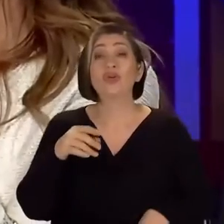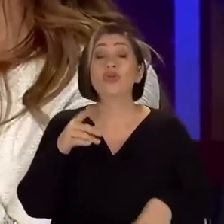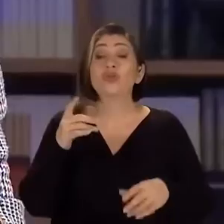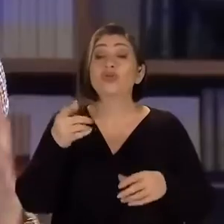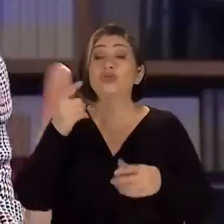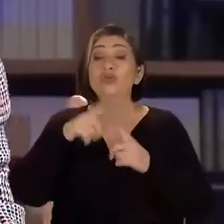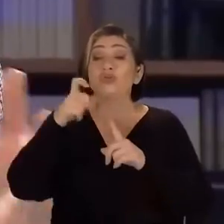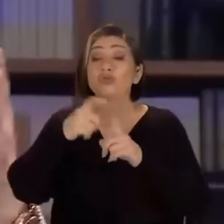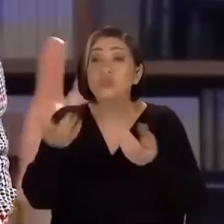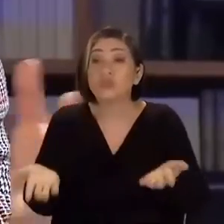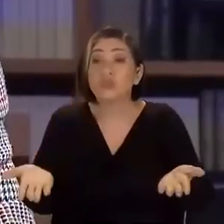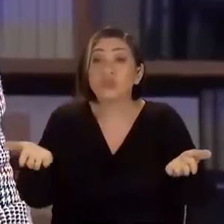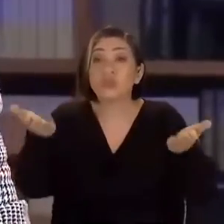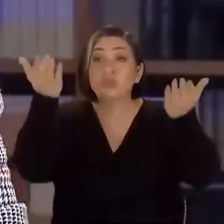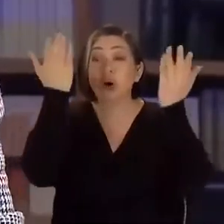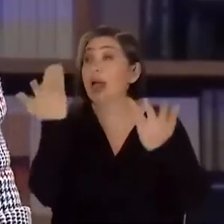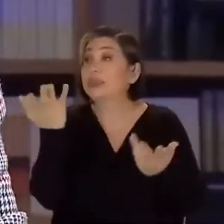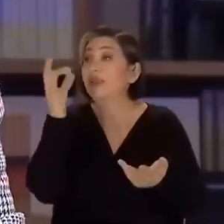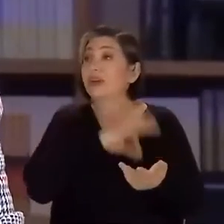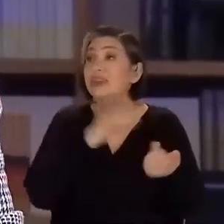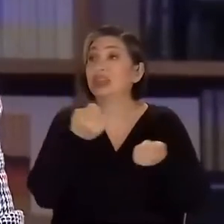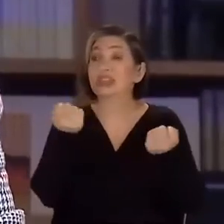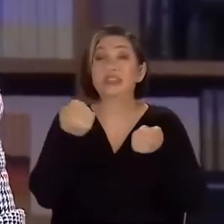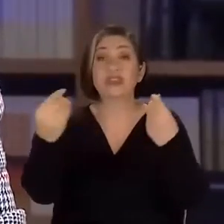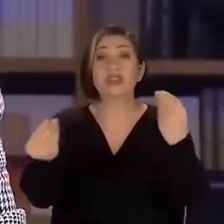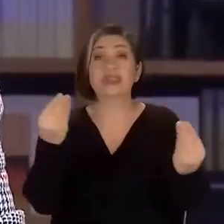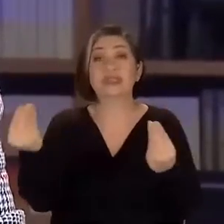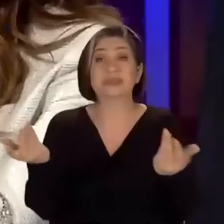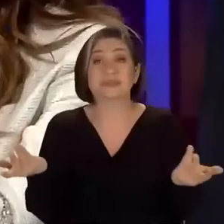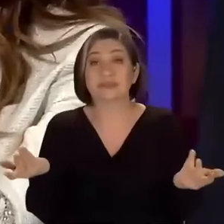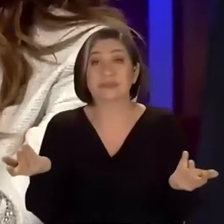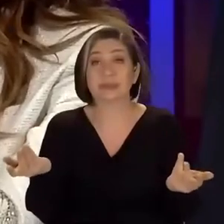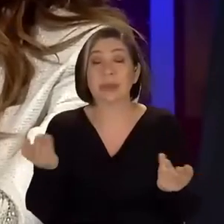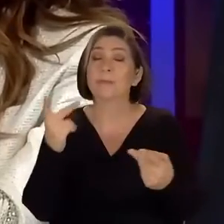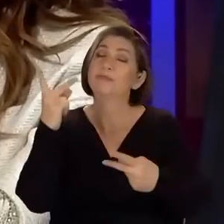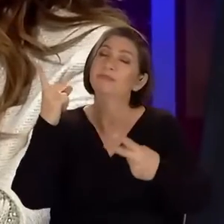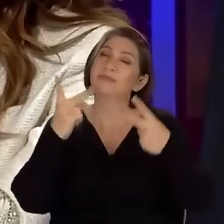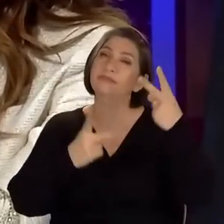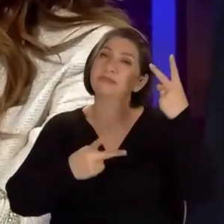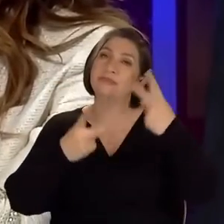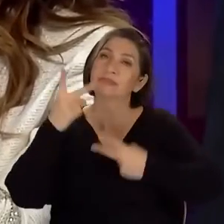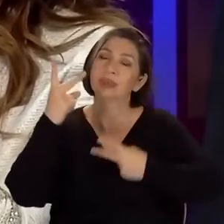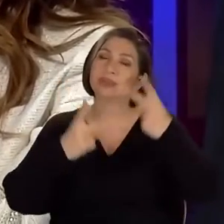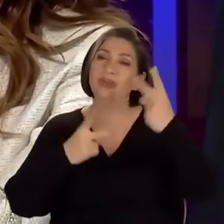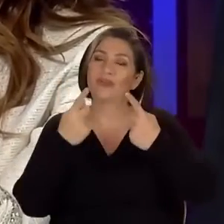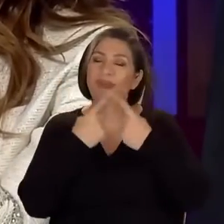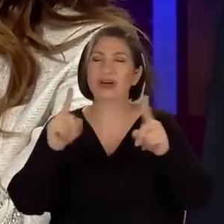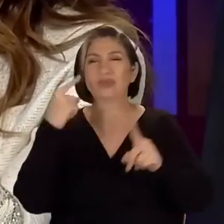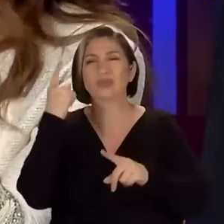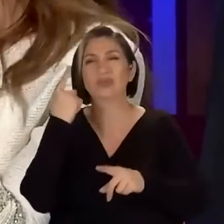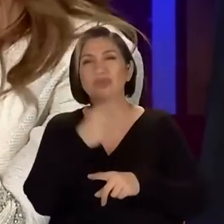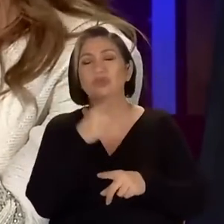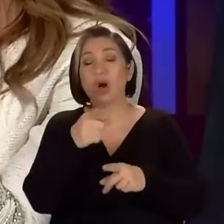kadar artınca hangisini hangi faydalı işle çalıştıracaksın? Çok şey, bazen böyle distopik düşünüyorsunuz.